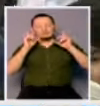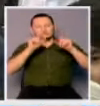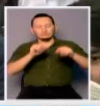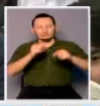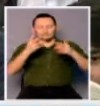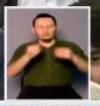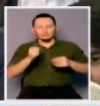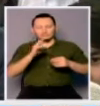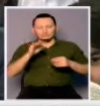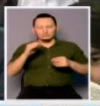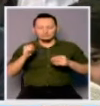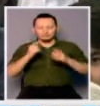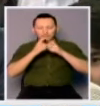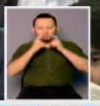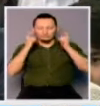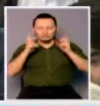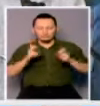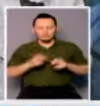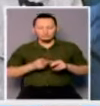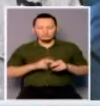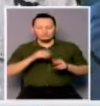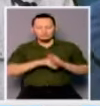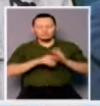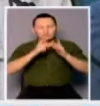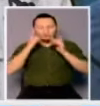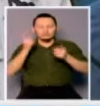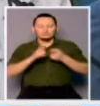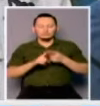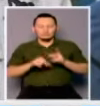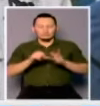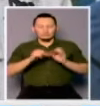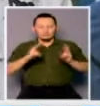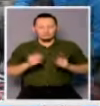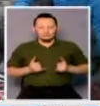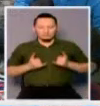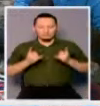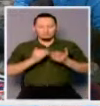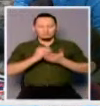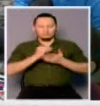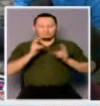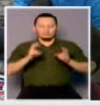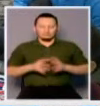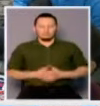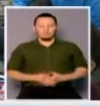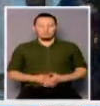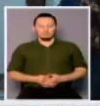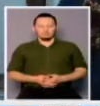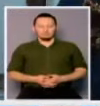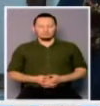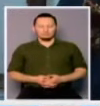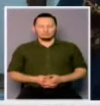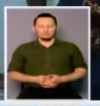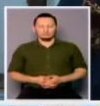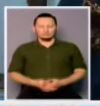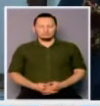күнінде ауыстырылып отырады. Ал алмастырылған жабын бөліктері аса құрметті деген тұлғаларға тарту етіледі.